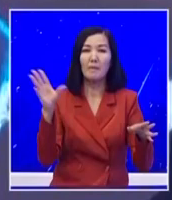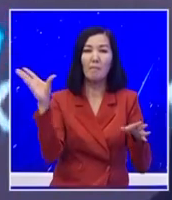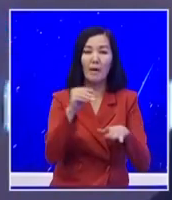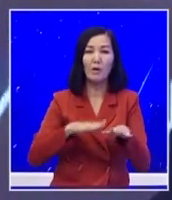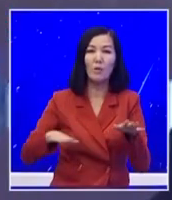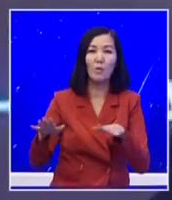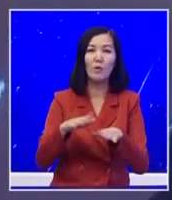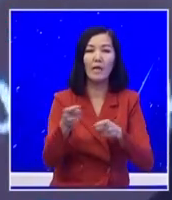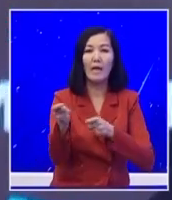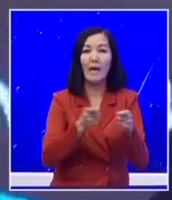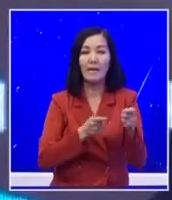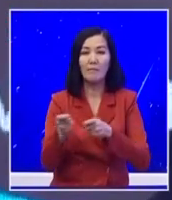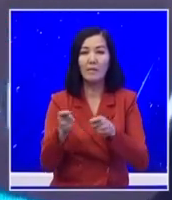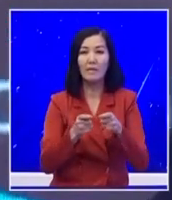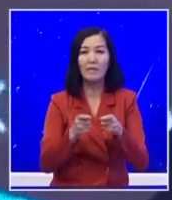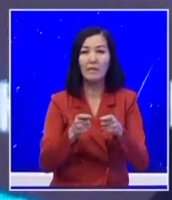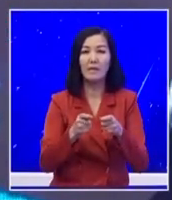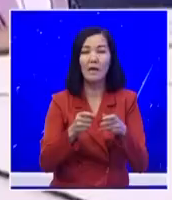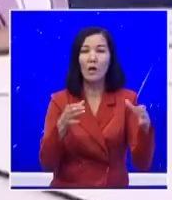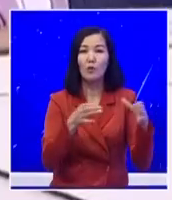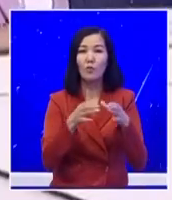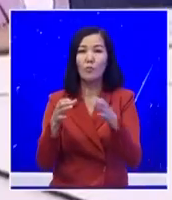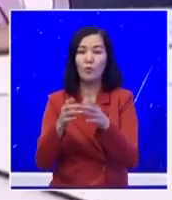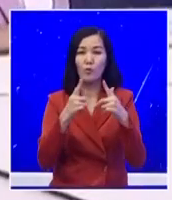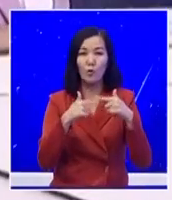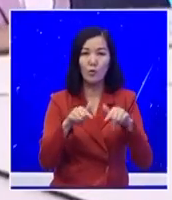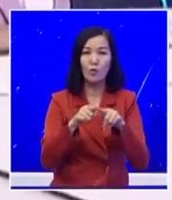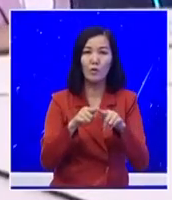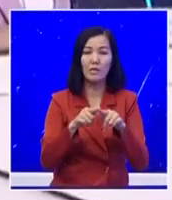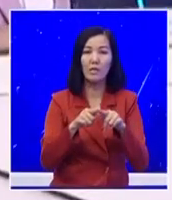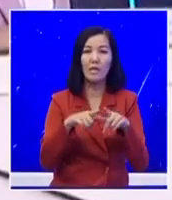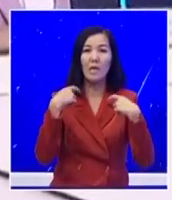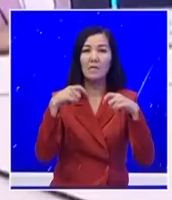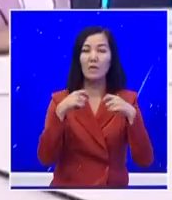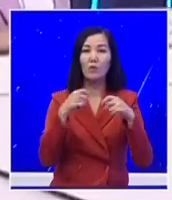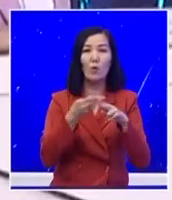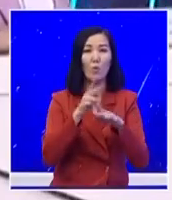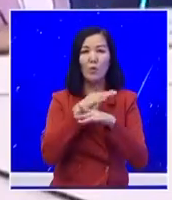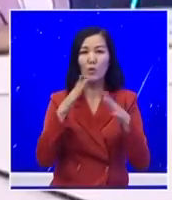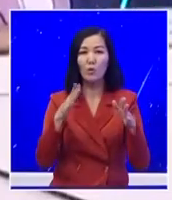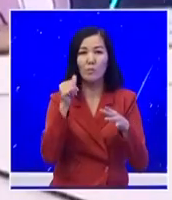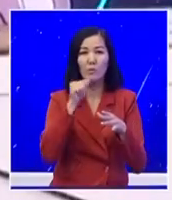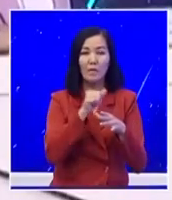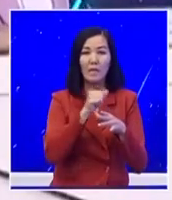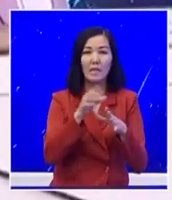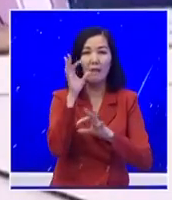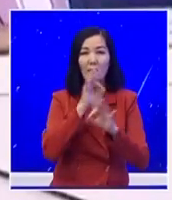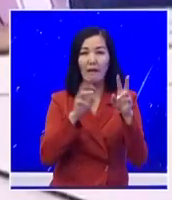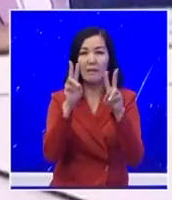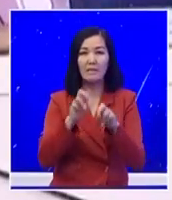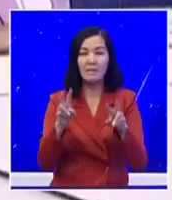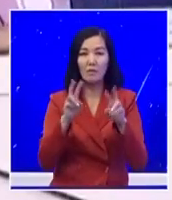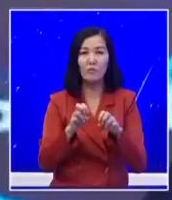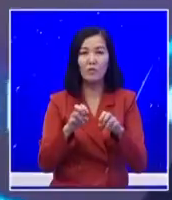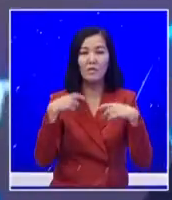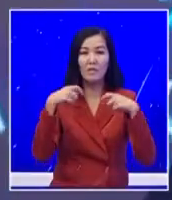өңірінде әкімдіктер тарапынан мониторинг топтарын құрдық дегенмен жабайы сауда тыйылмай тұр. Қазір дәрі іздеуші де, дәрі үш те